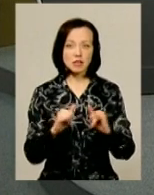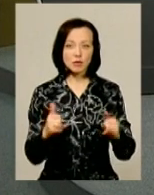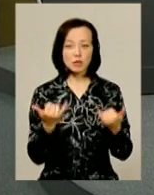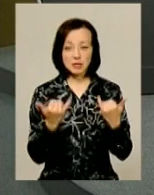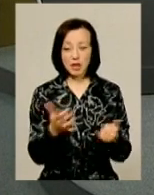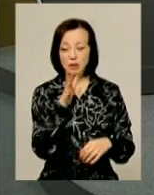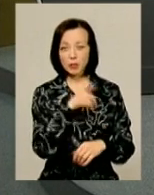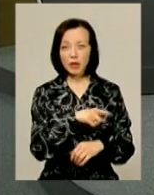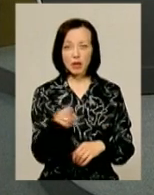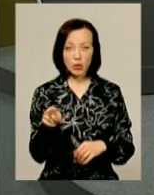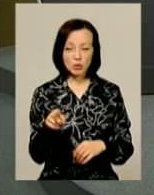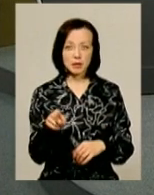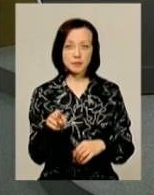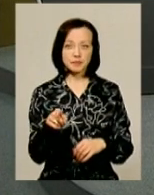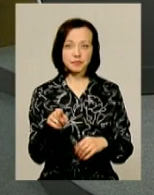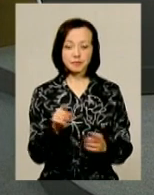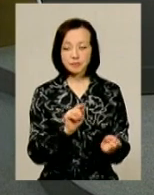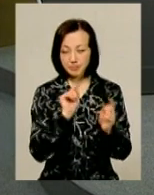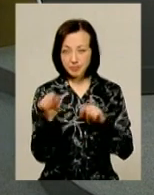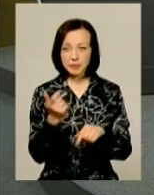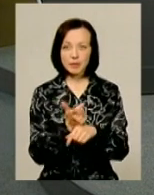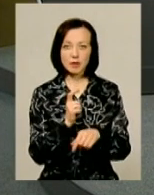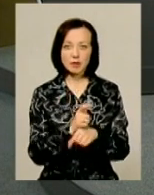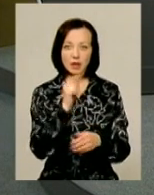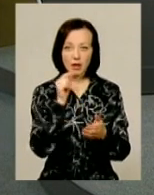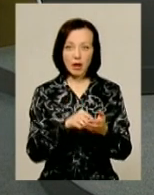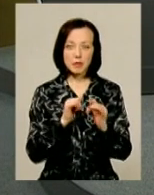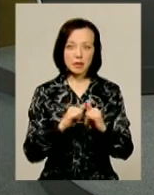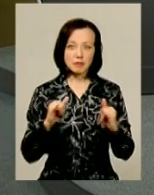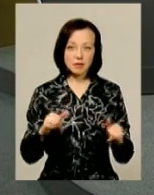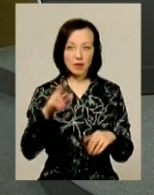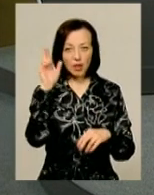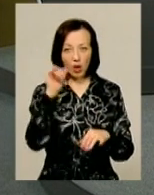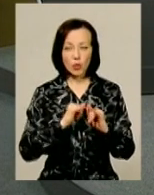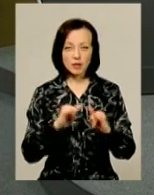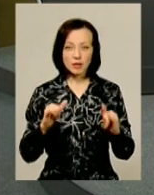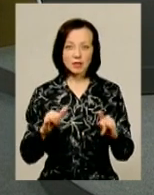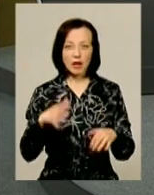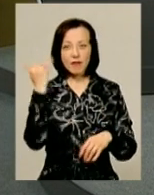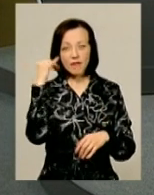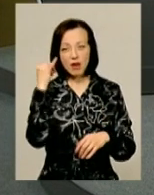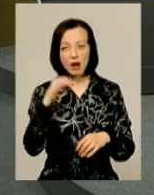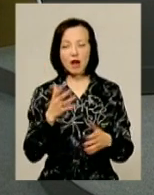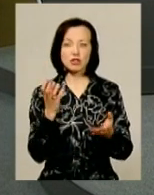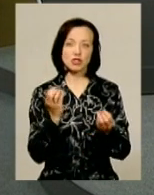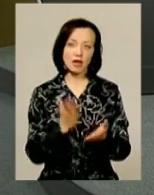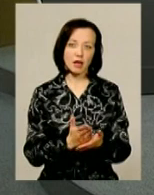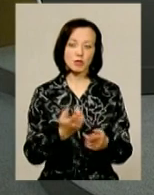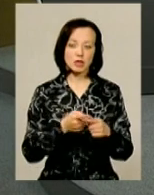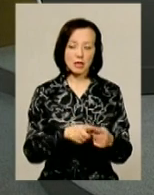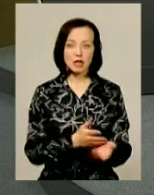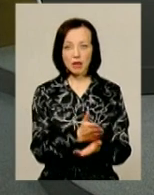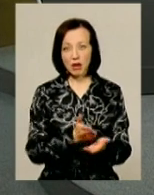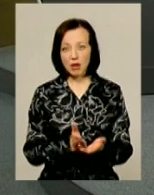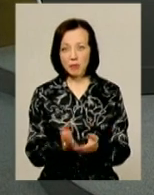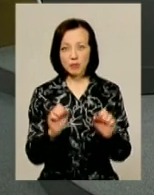зараз, в цей період, переключитися більш на птахівництво, на кролівництво, велика рогата худоба ще є. Тобто по цих